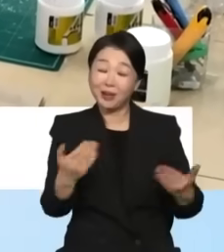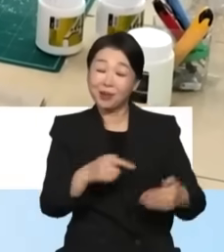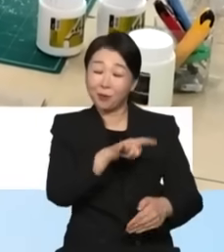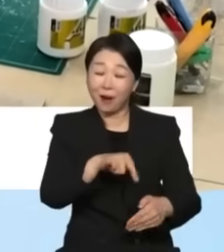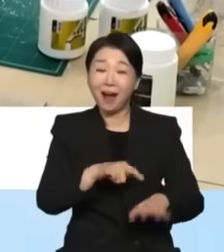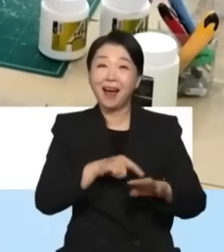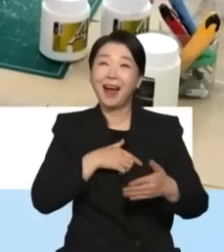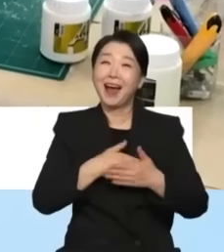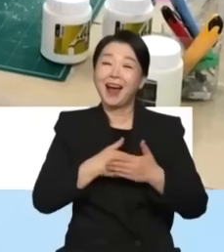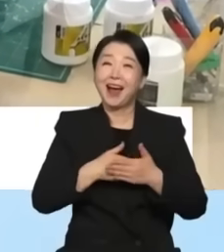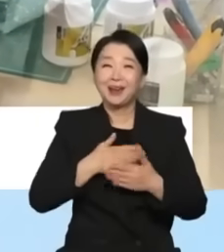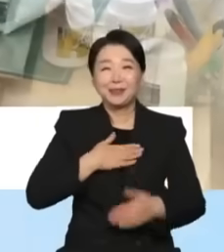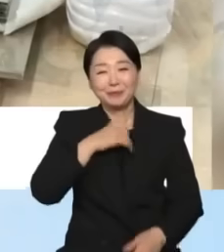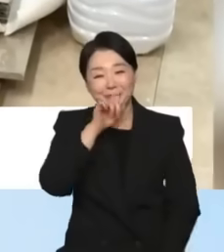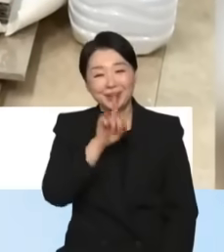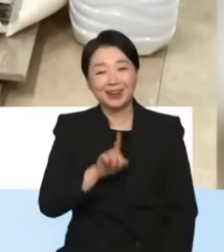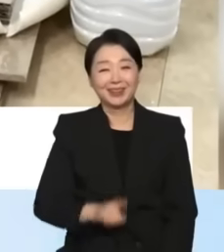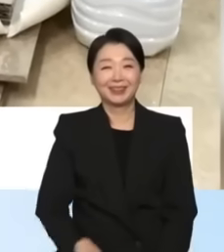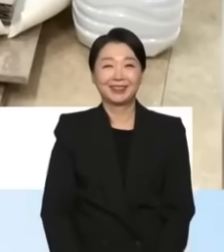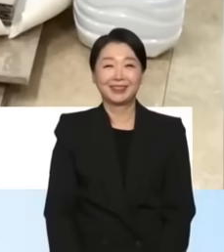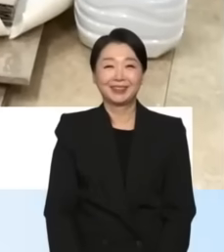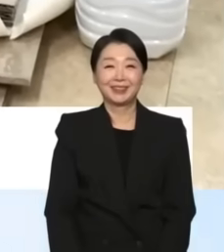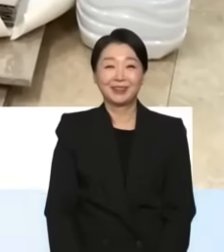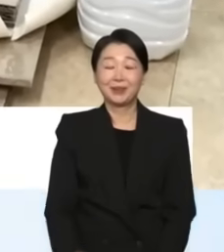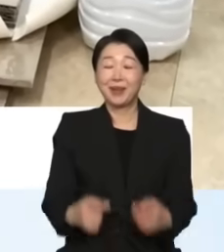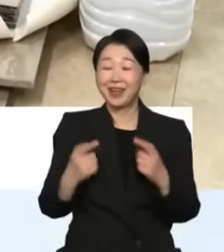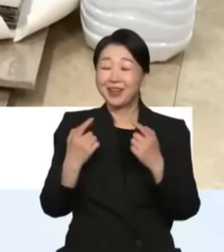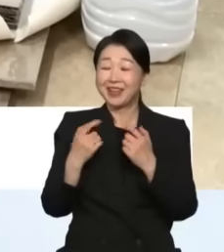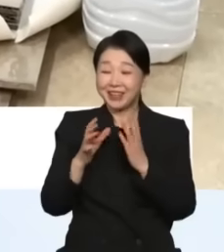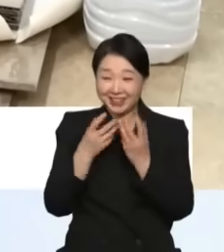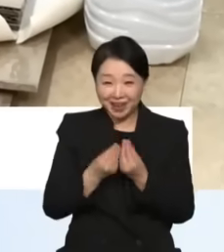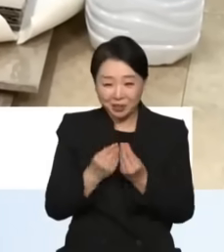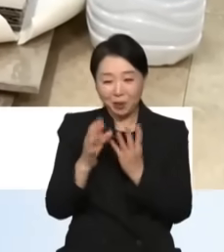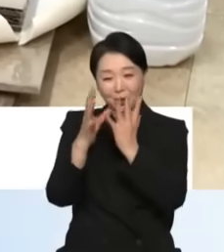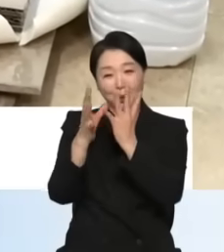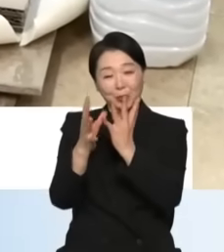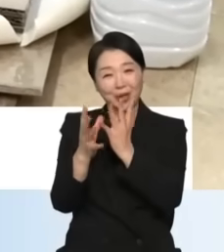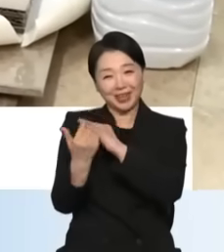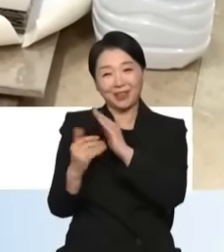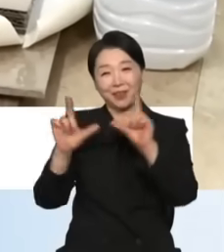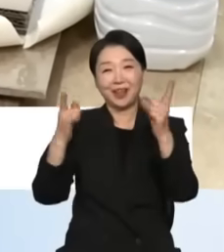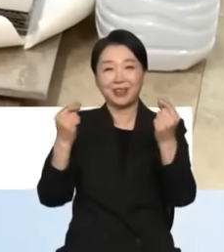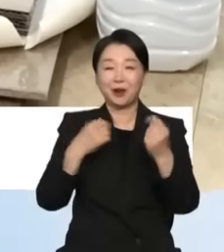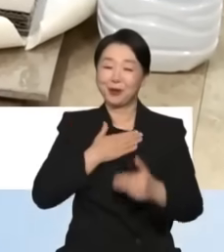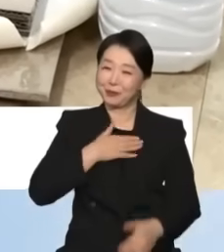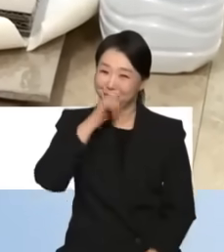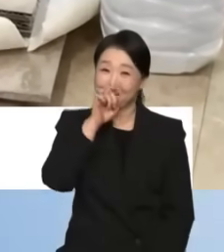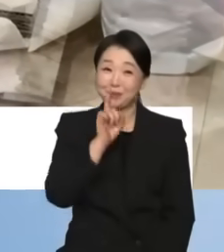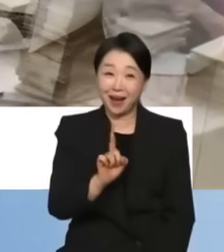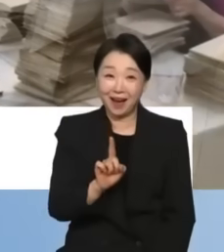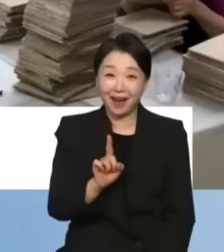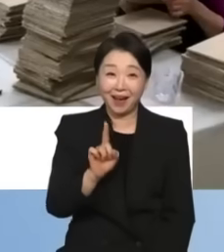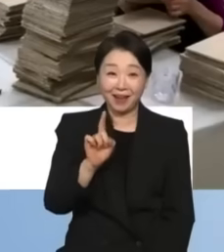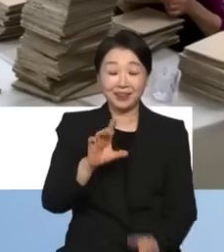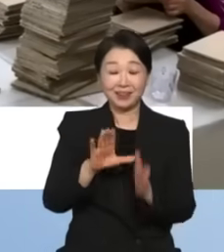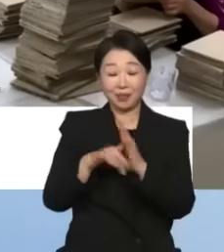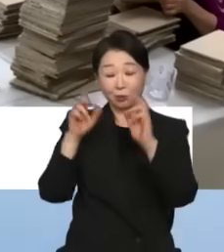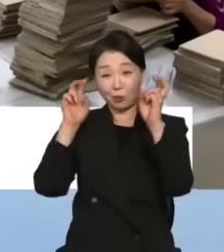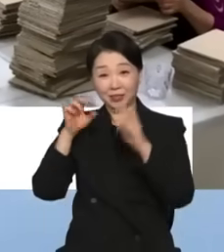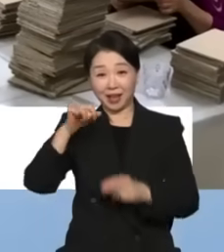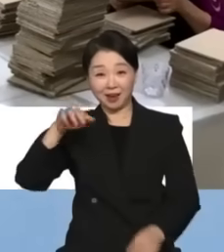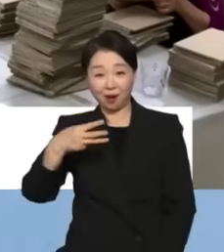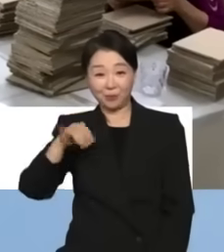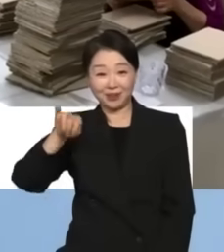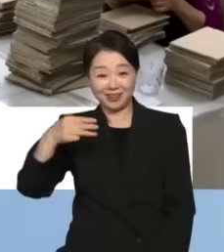설레고 기분이 너무 좋다라고 말씀하시는 거예요. 소풍 가기 전날처럼 너무 기분이 좋다. 네. 그런 분들한테는 이 러블리 페이퍼라는 작은